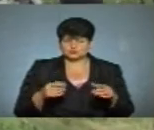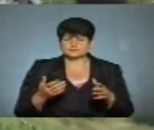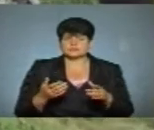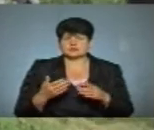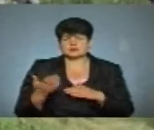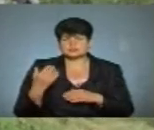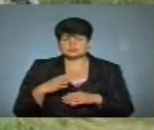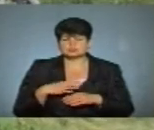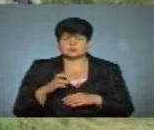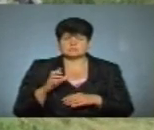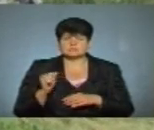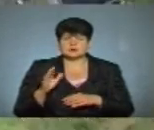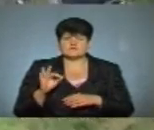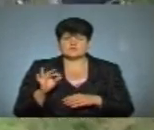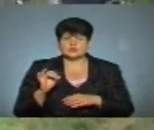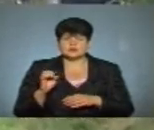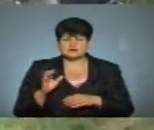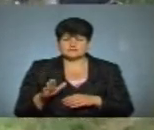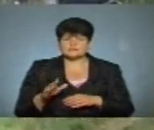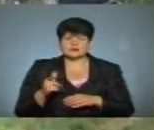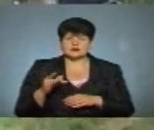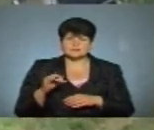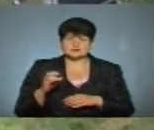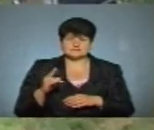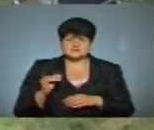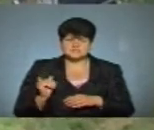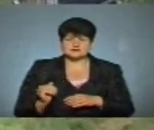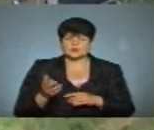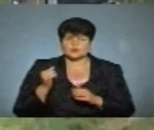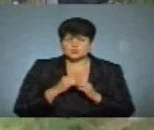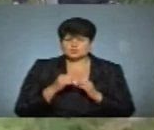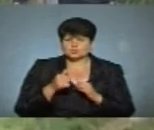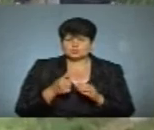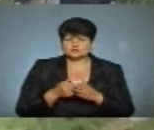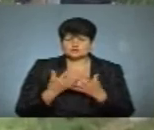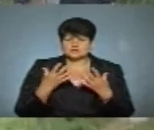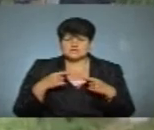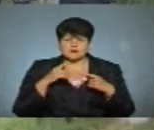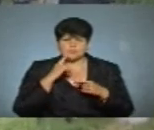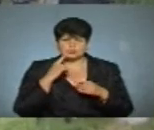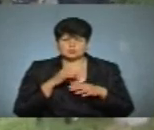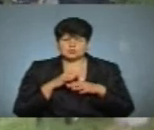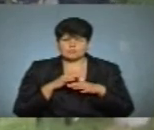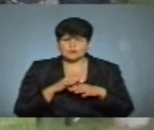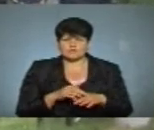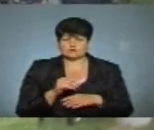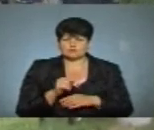ми були в Баврові і в Грабицях. Кожен рік десь до Дня молоді ми проводимо його. Сьогодні з